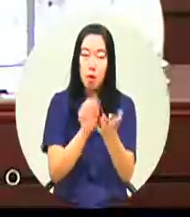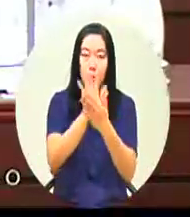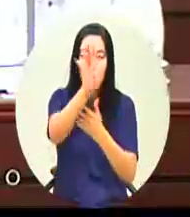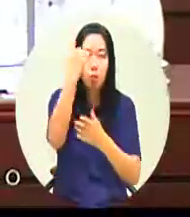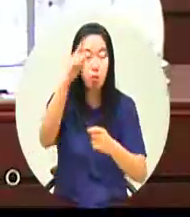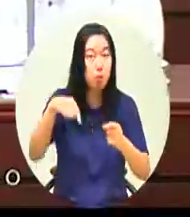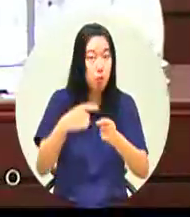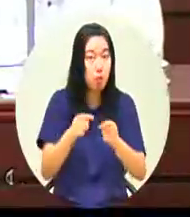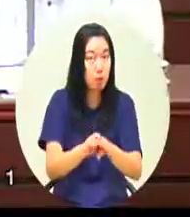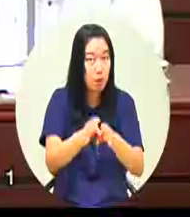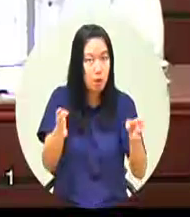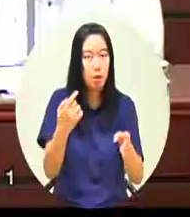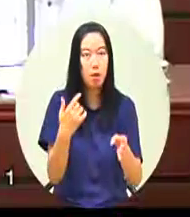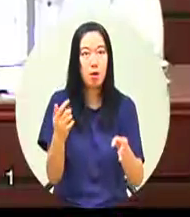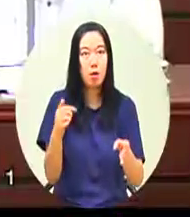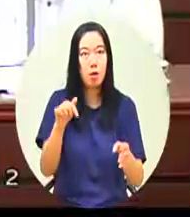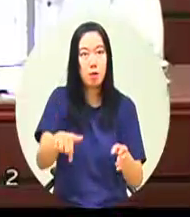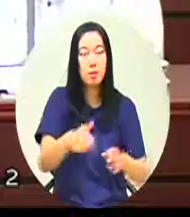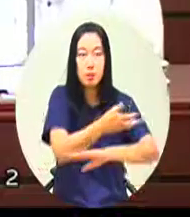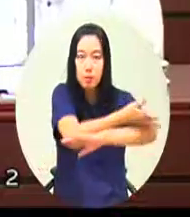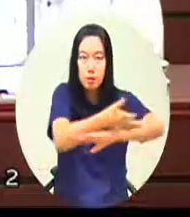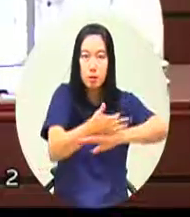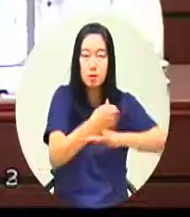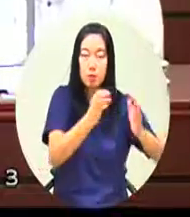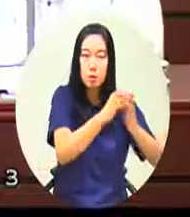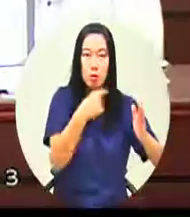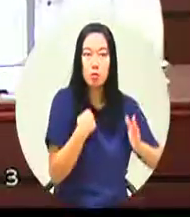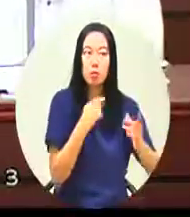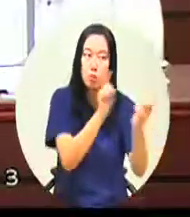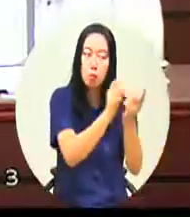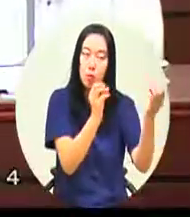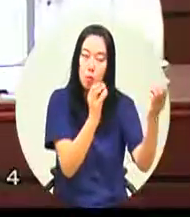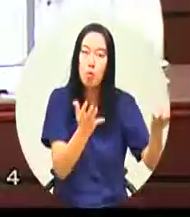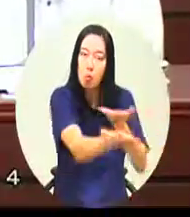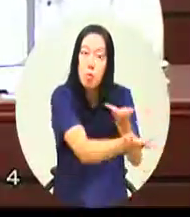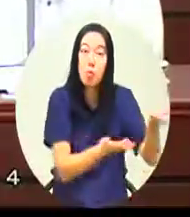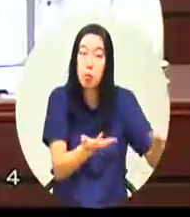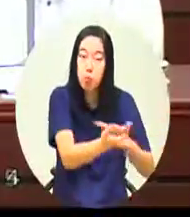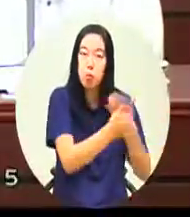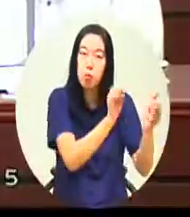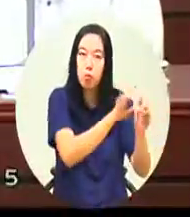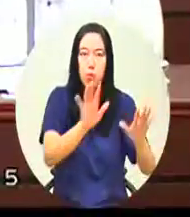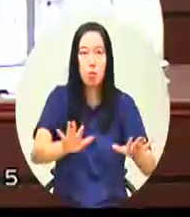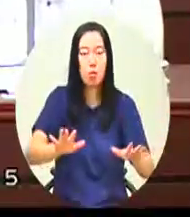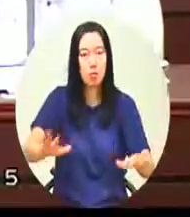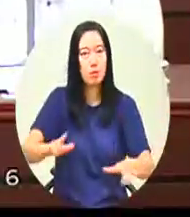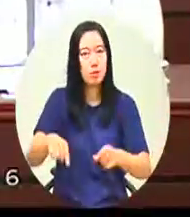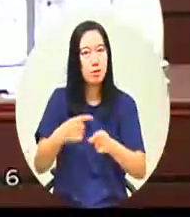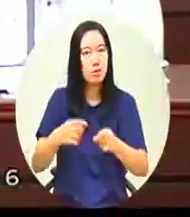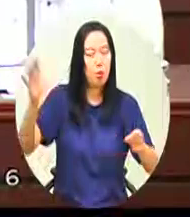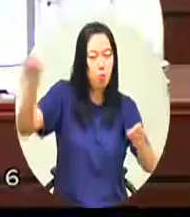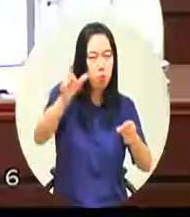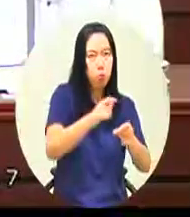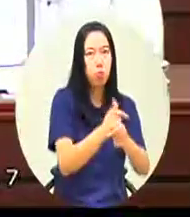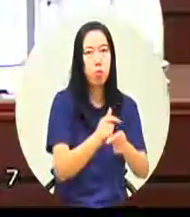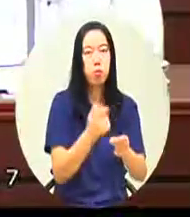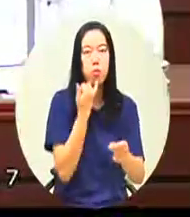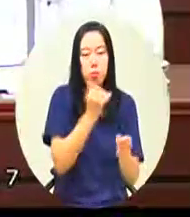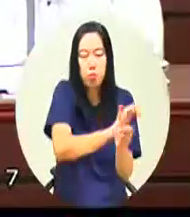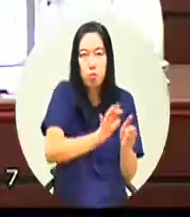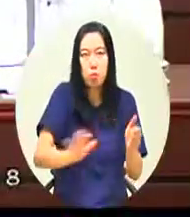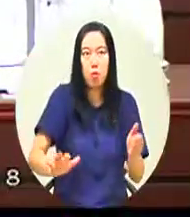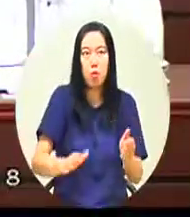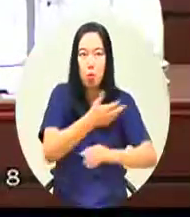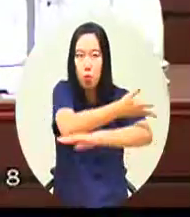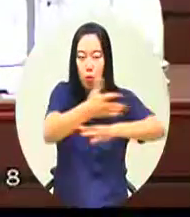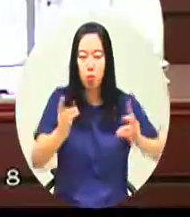们希望说七合局那边我们会跟他沟通，因为今年度的这个豪大雨，超大豪雨，确实让整个这个河床又